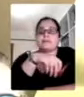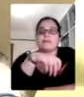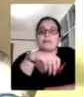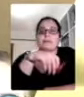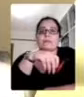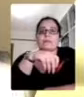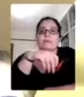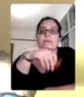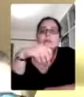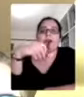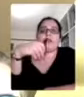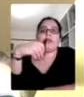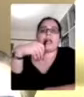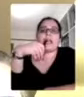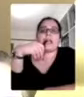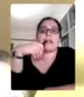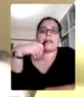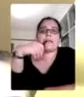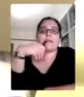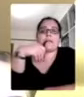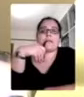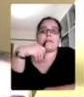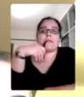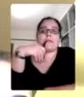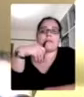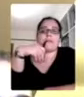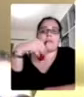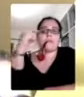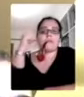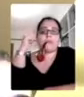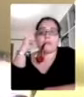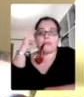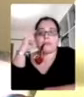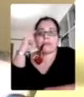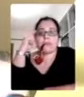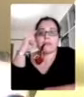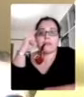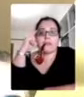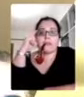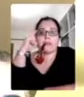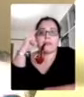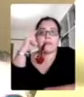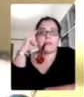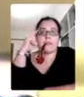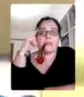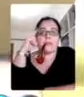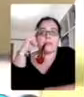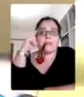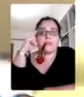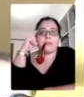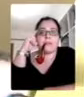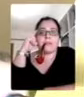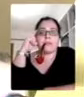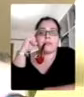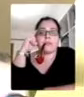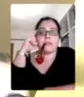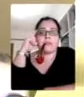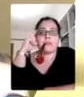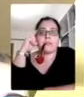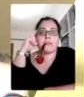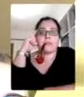kullandığım dönemlerde de balsa filtre kullanıyordum. Hala kalmış elimde vardır yani balsa filtre bile o zamanlardan yani.